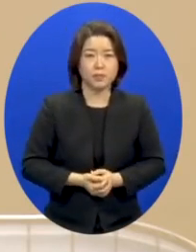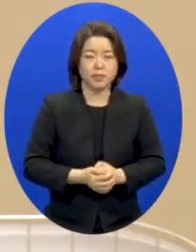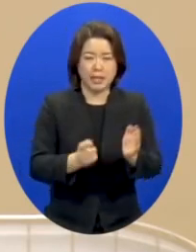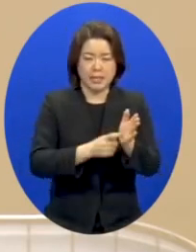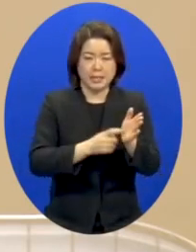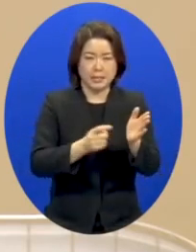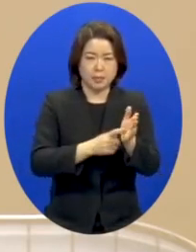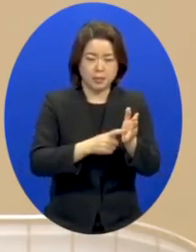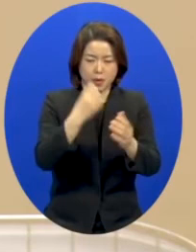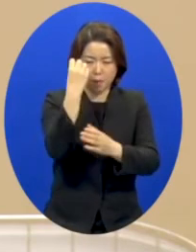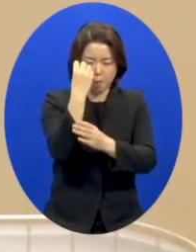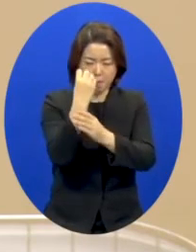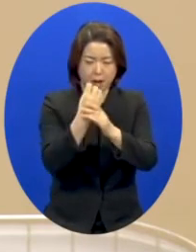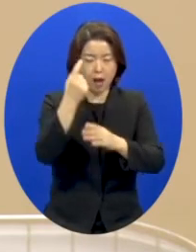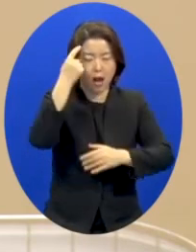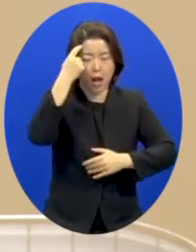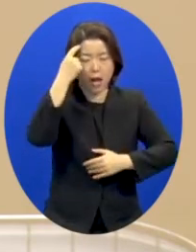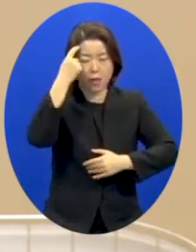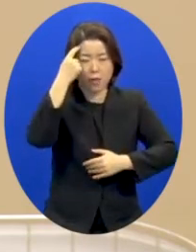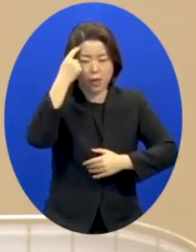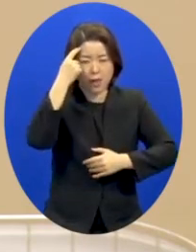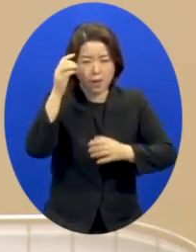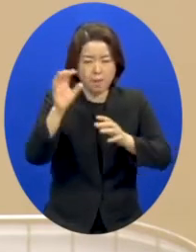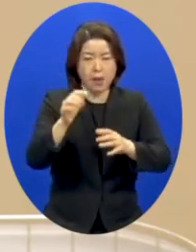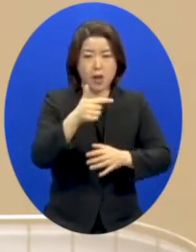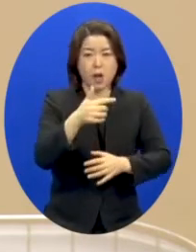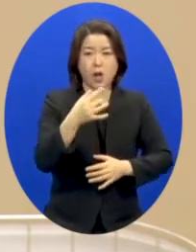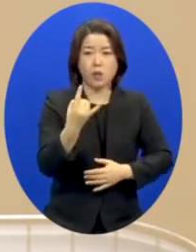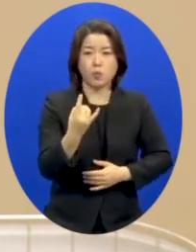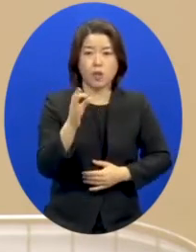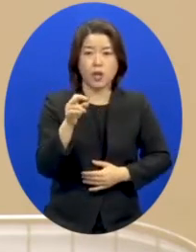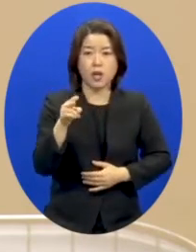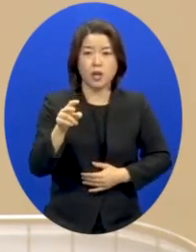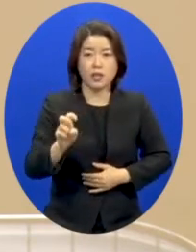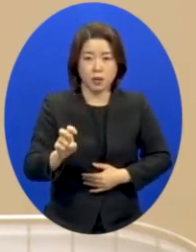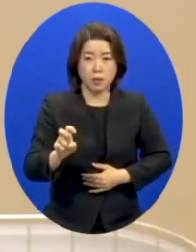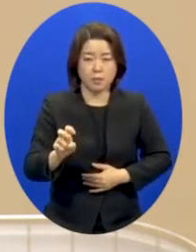급성 괴사성 뇌병변, 뇌염이라는 진단명이 놓여졌습니다.